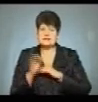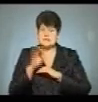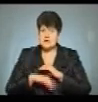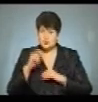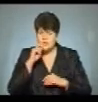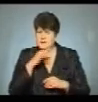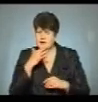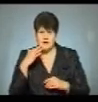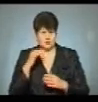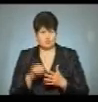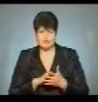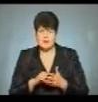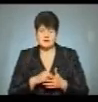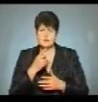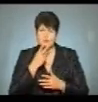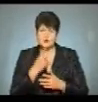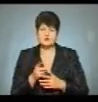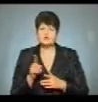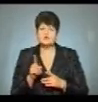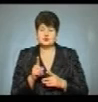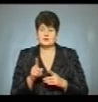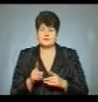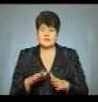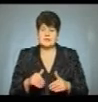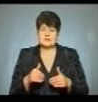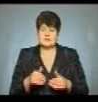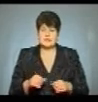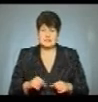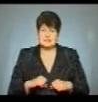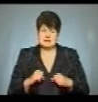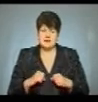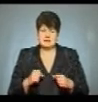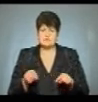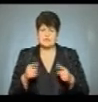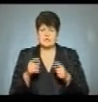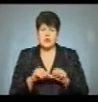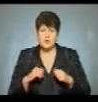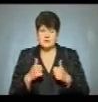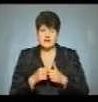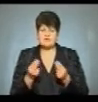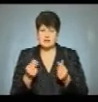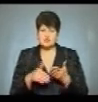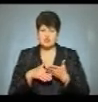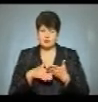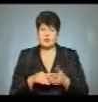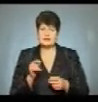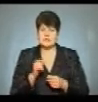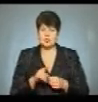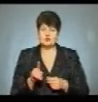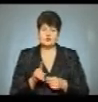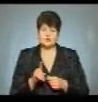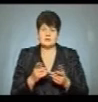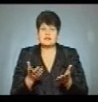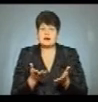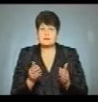які свідчать про те, що не надавали і намагалися створити комітет надання фінансової допомоги для того, щоб таким